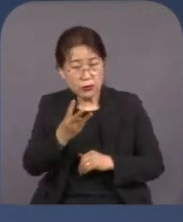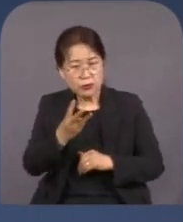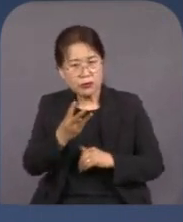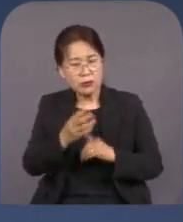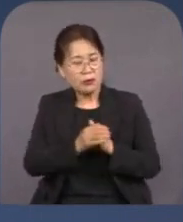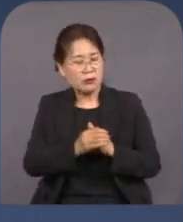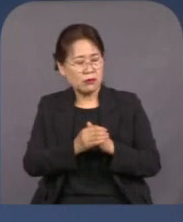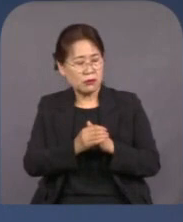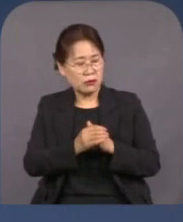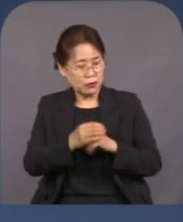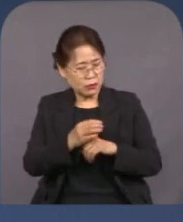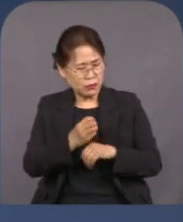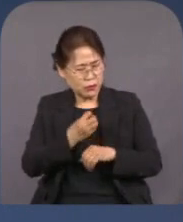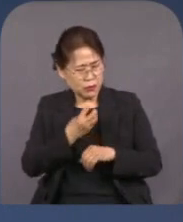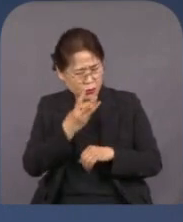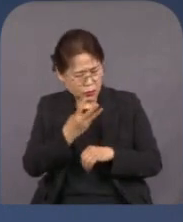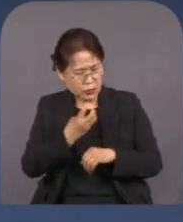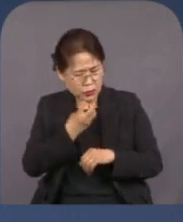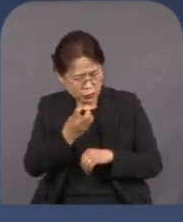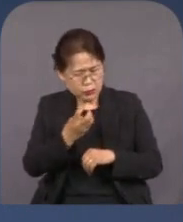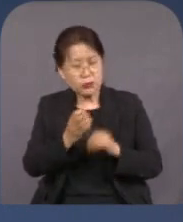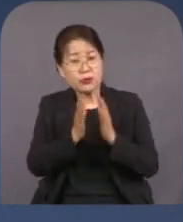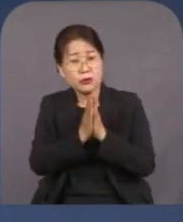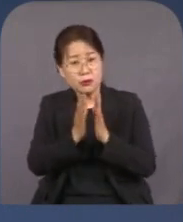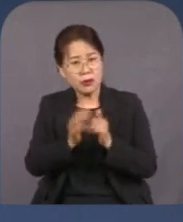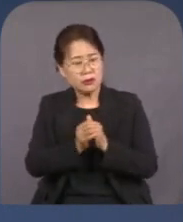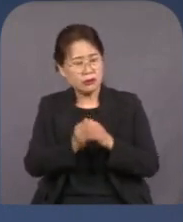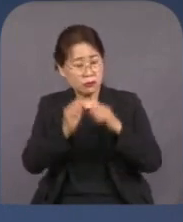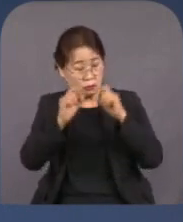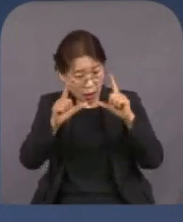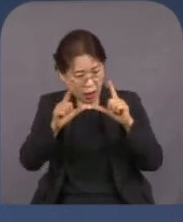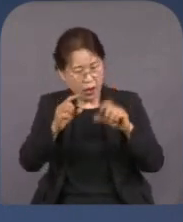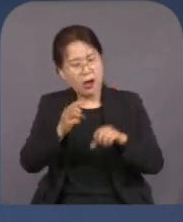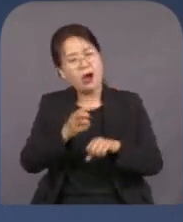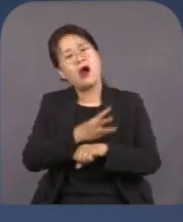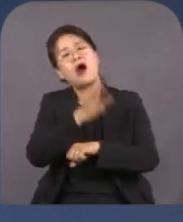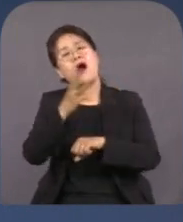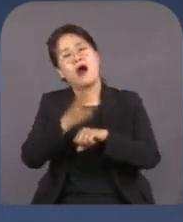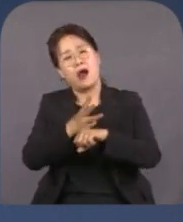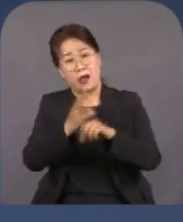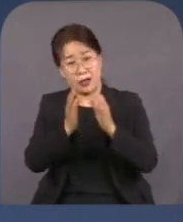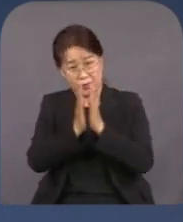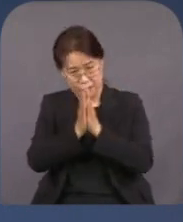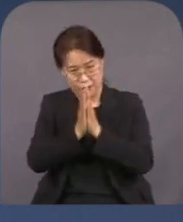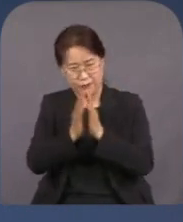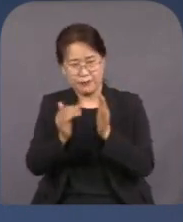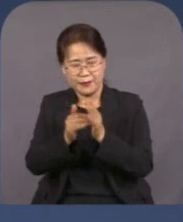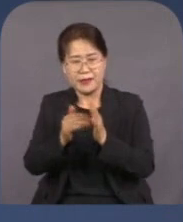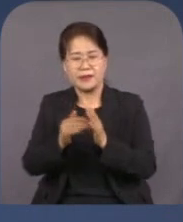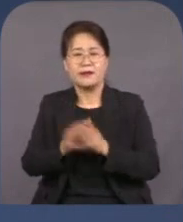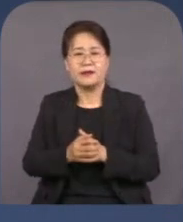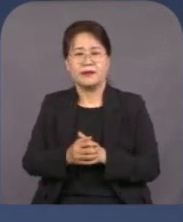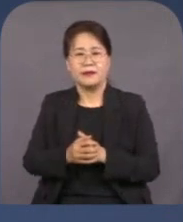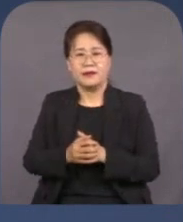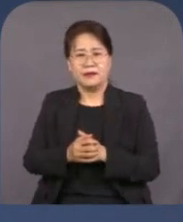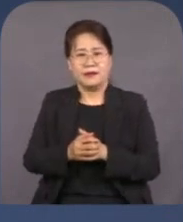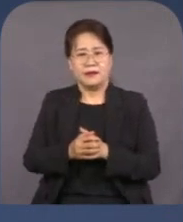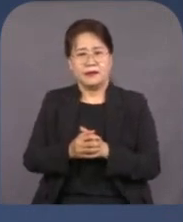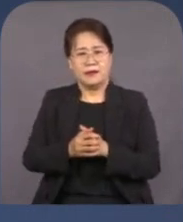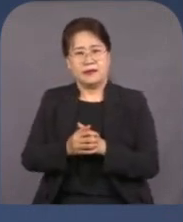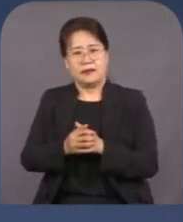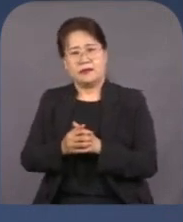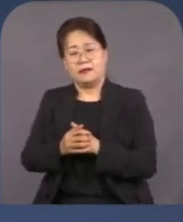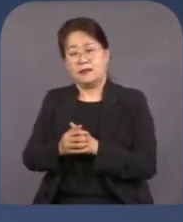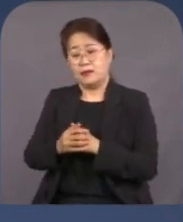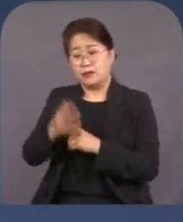같은데 눈을 떠보면 3시간 기도할 때가 있어요 그래서 성령님은 늘 우리의 기도를